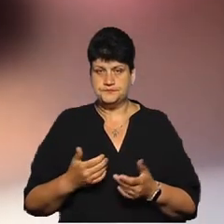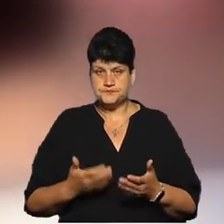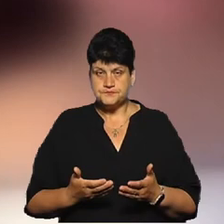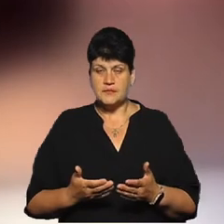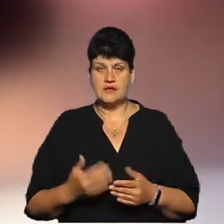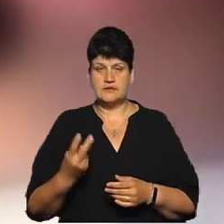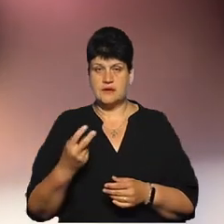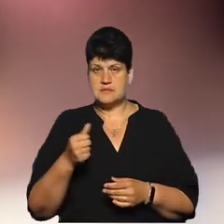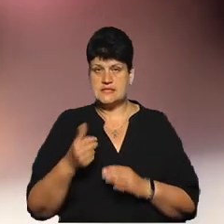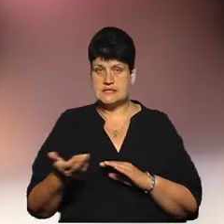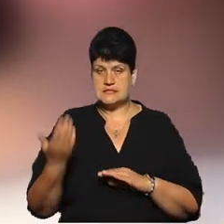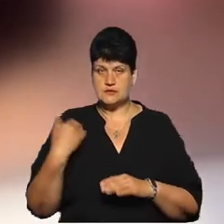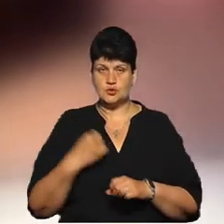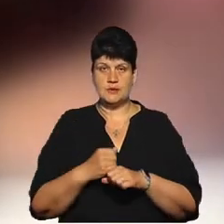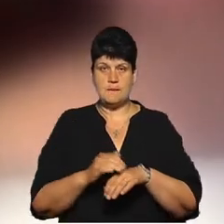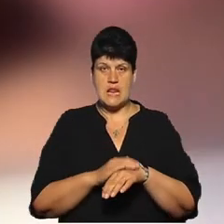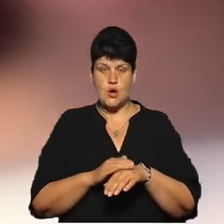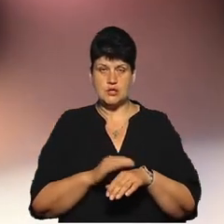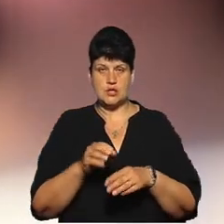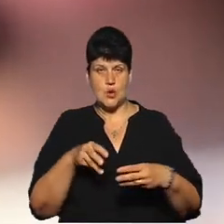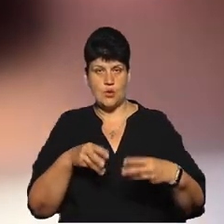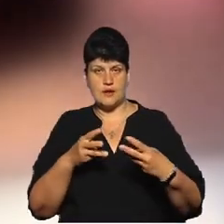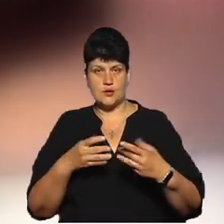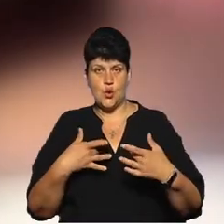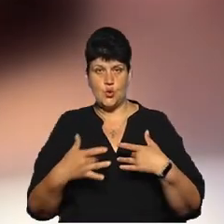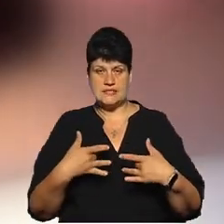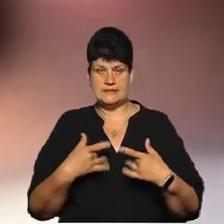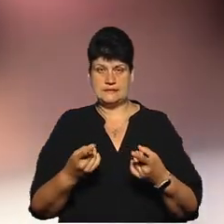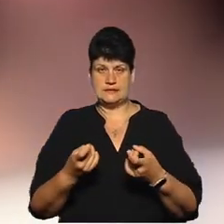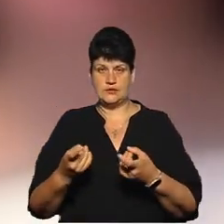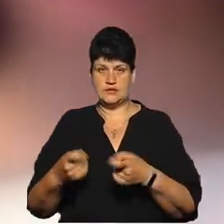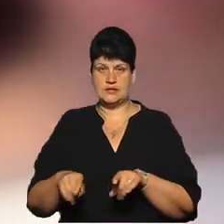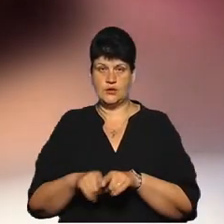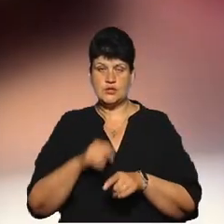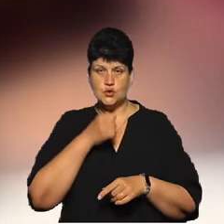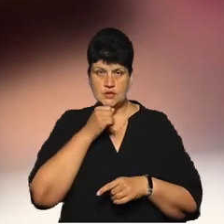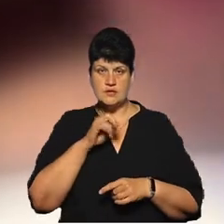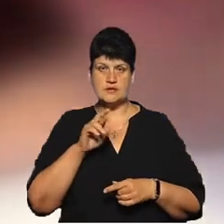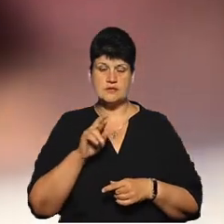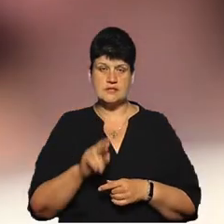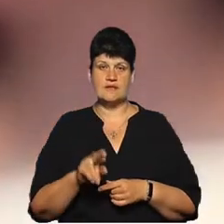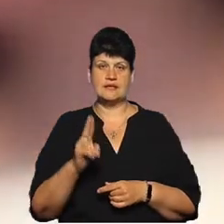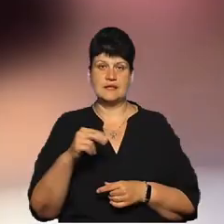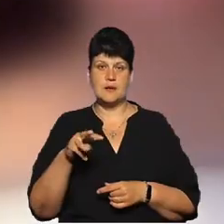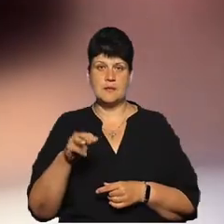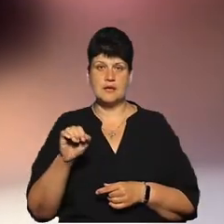місяці тому Віталія влаштувала благодійний онлайн-концерт, до якого залучила також свого дідуся Ярослава Дмитровича.